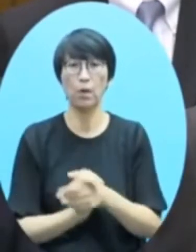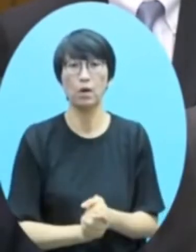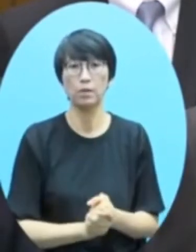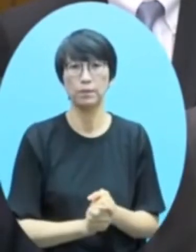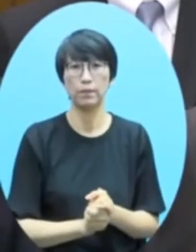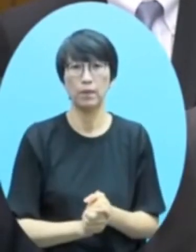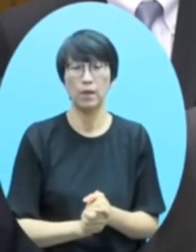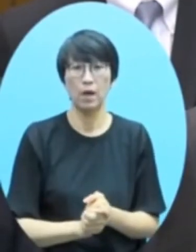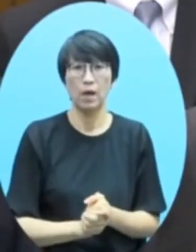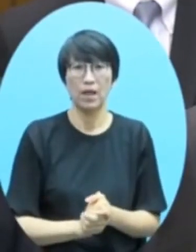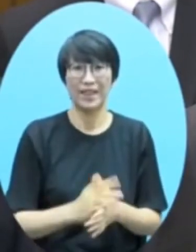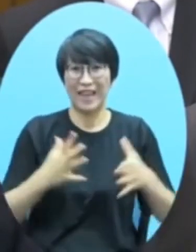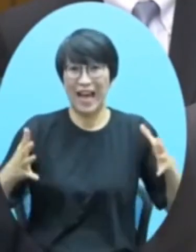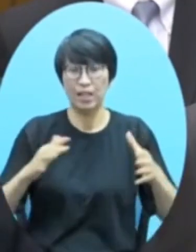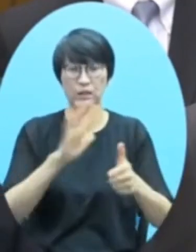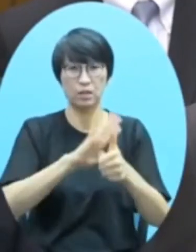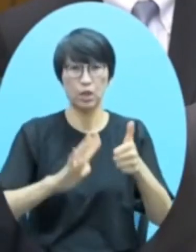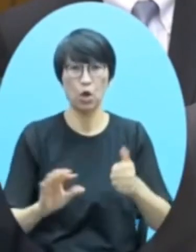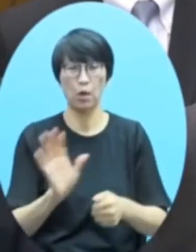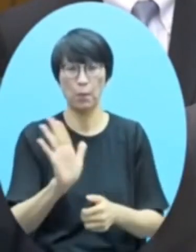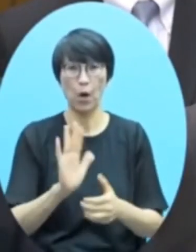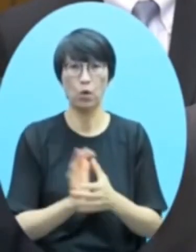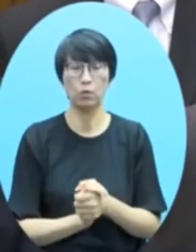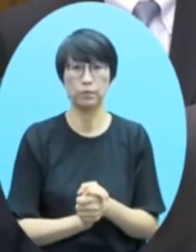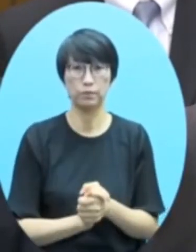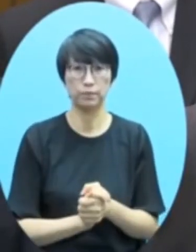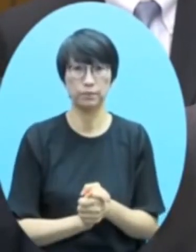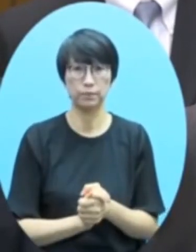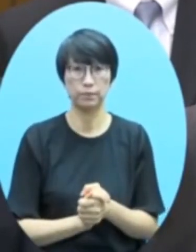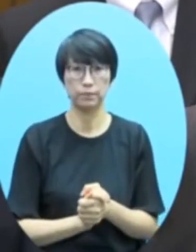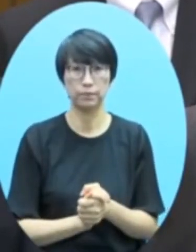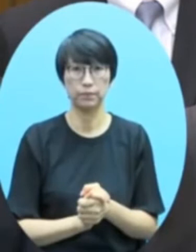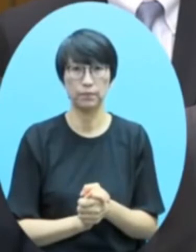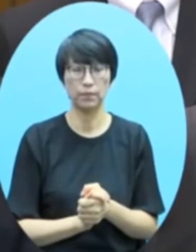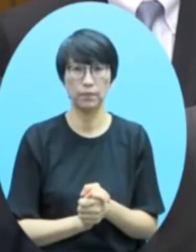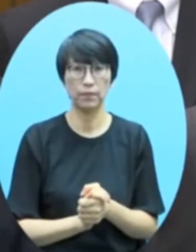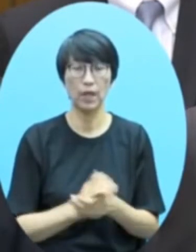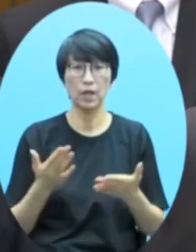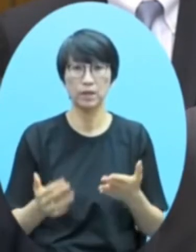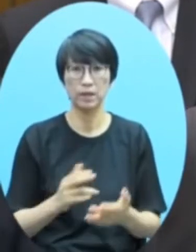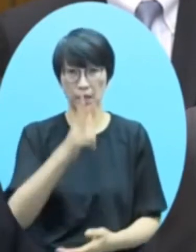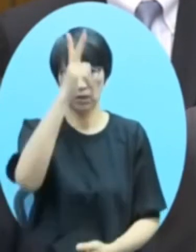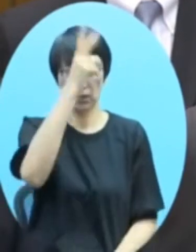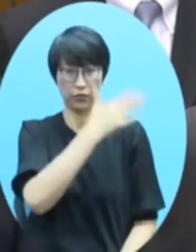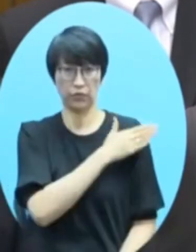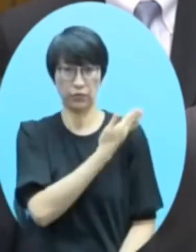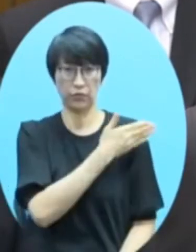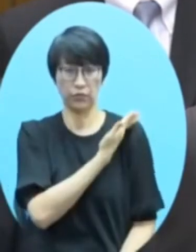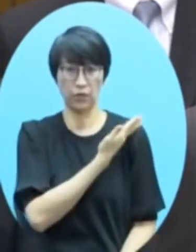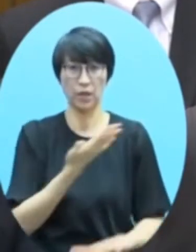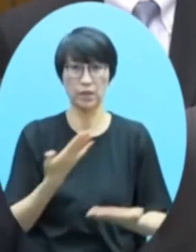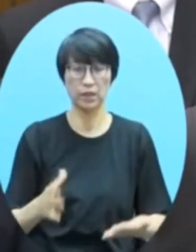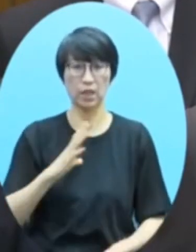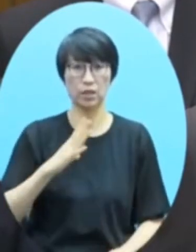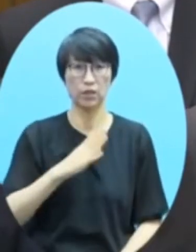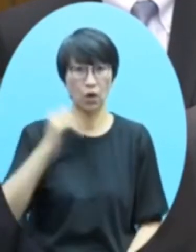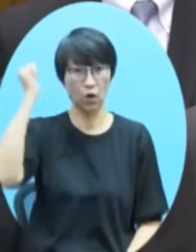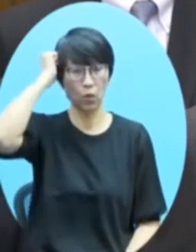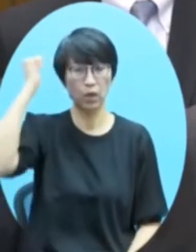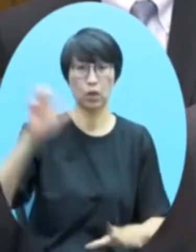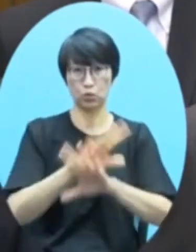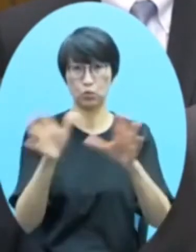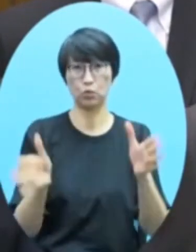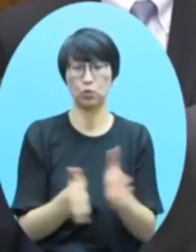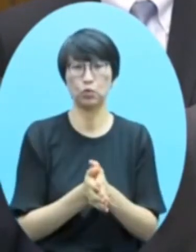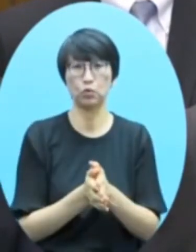到一個大嘅影響嘅。作為公務員嘅體系嚟講咧，我覺得我哋就喺咁困難嘅時間咧，全體公務